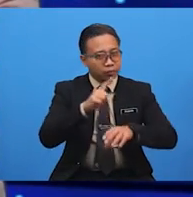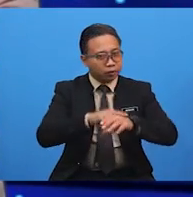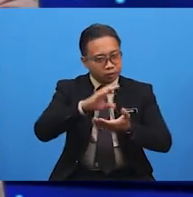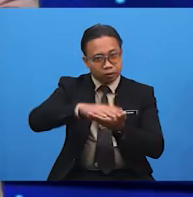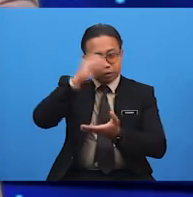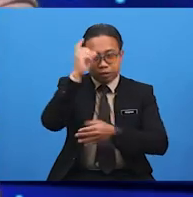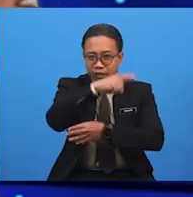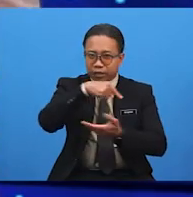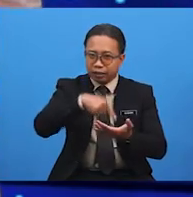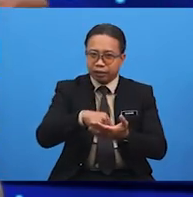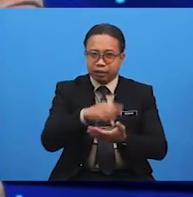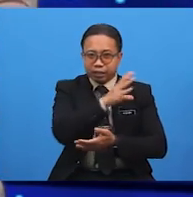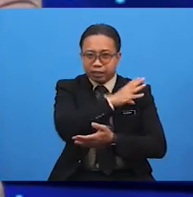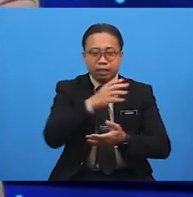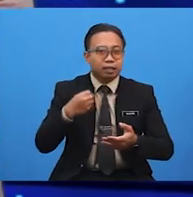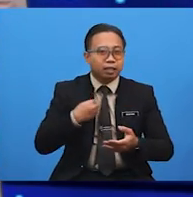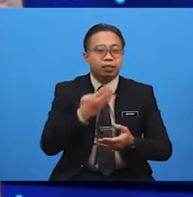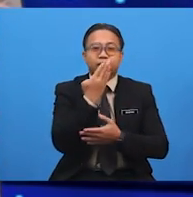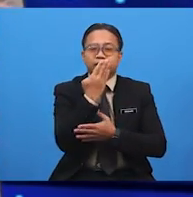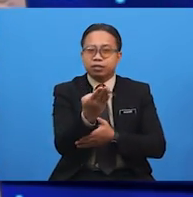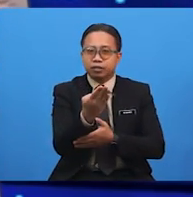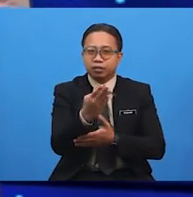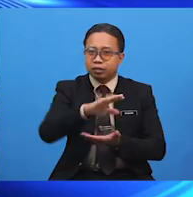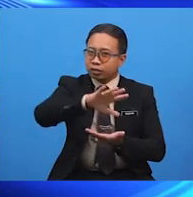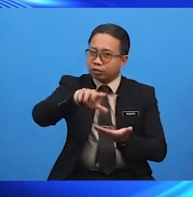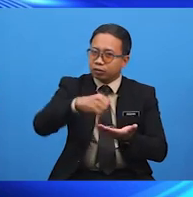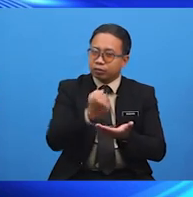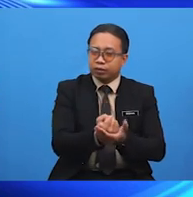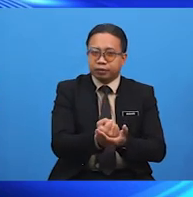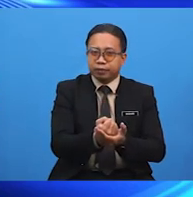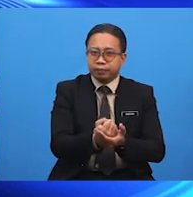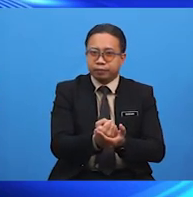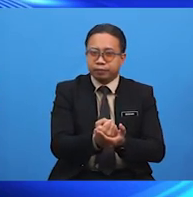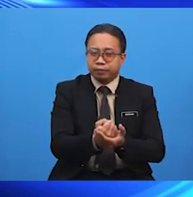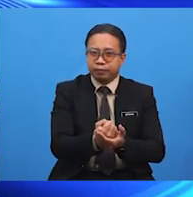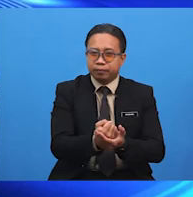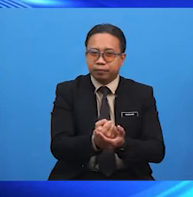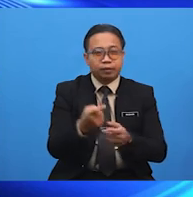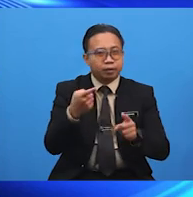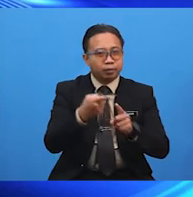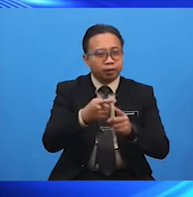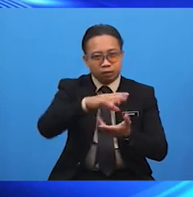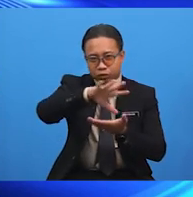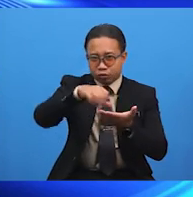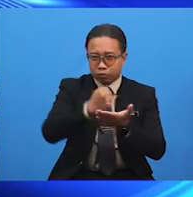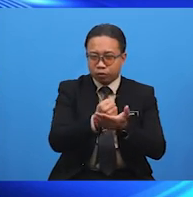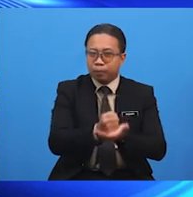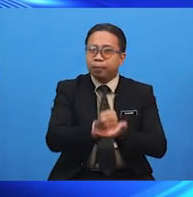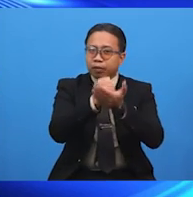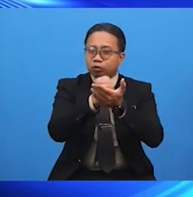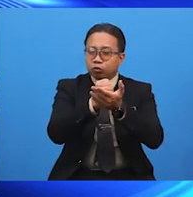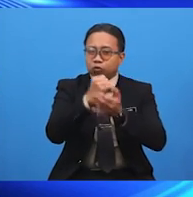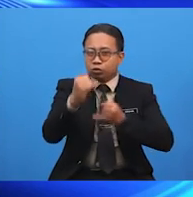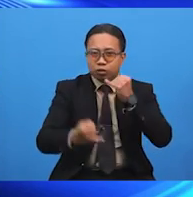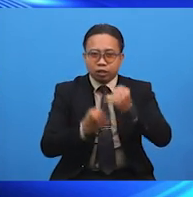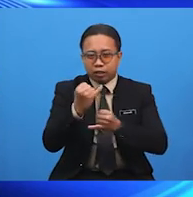ini berlangsung. Dan jutaan terima kasih kita ucapkan kepada siapa, Wan? Jutaan terima kasih diucapkan kepada semua yang membantu